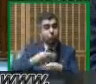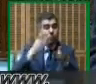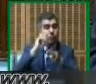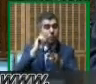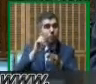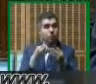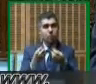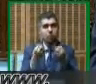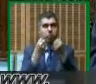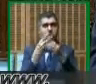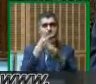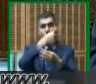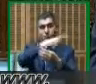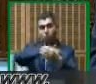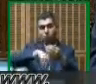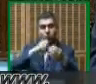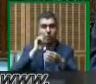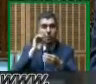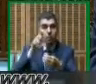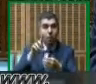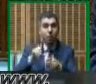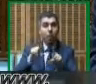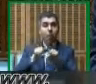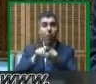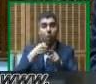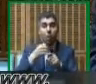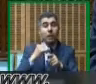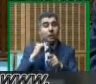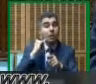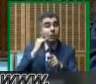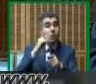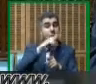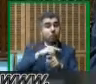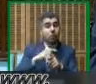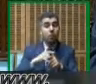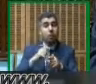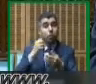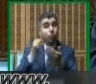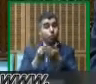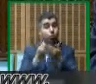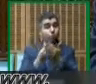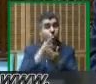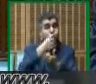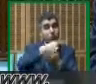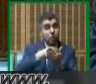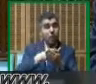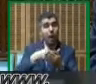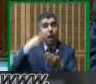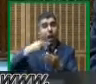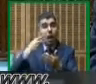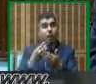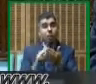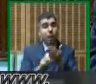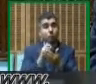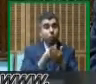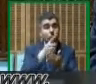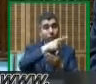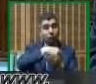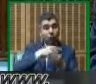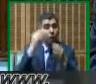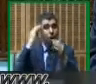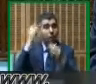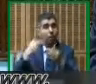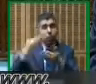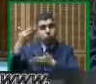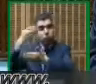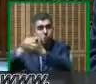إشعاع المنتوج المغربي، فإن ذلك لن يتأتى إلا بالحرص على الشديد على تقديم الأخبار ومقارعة الأفكار